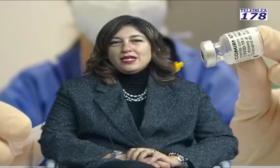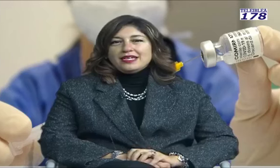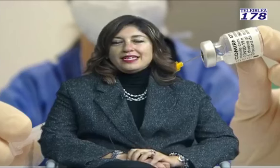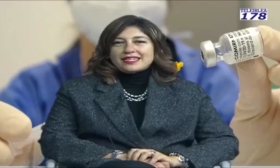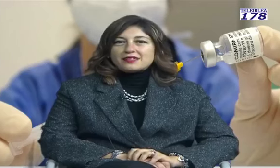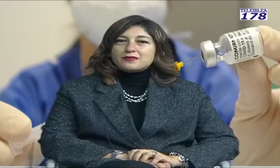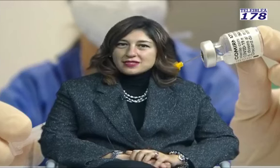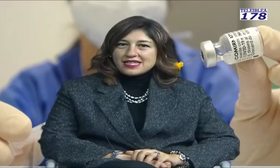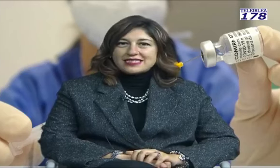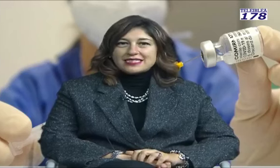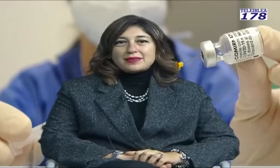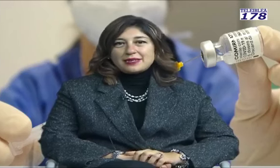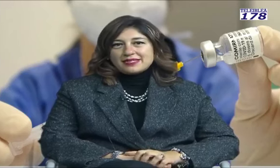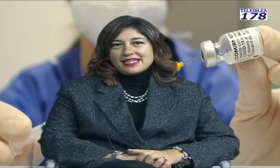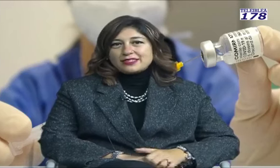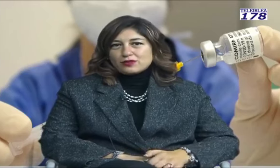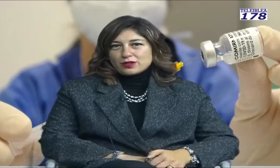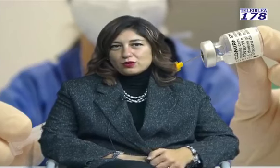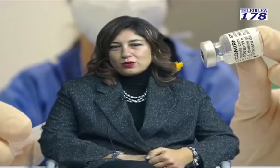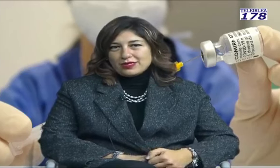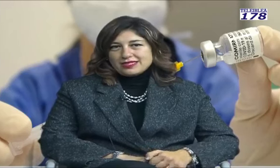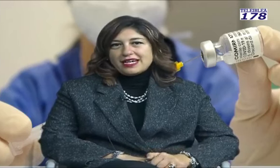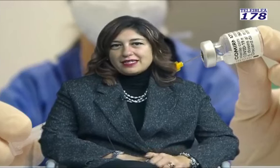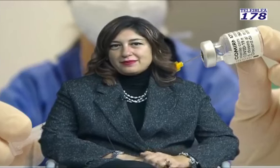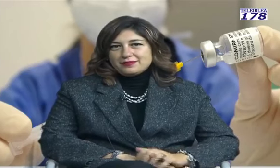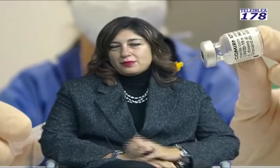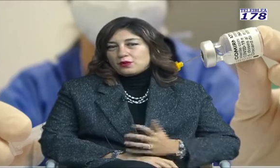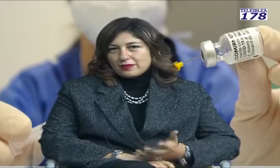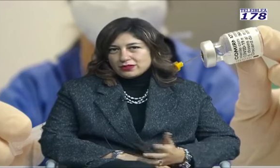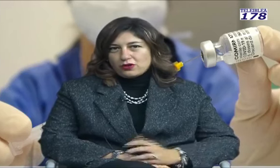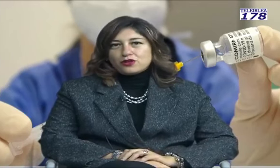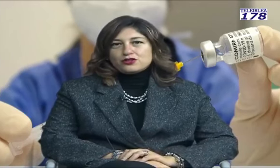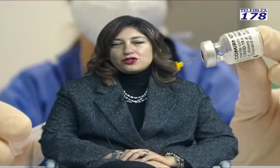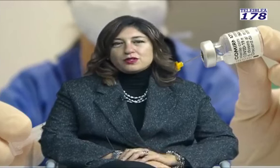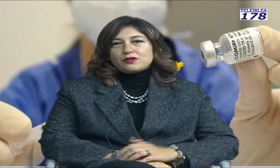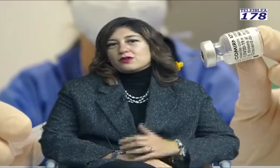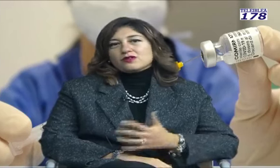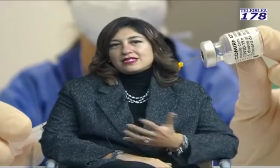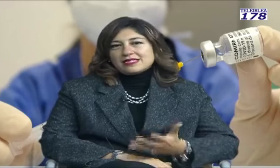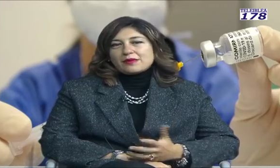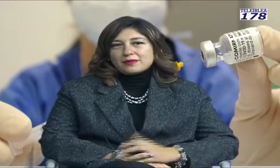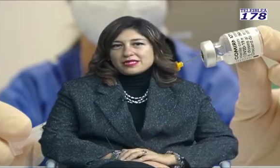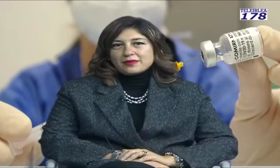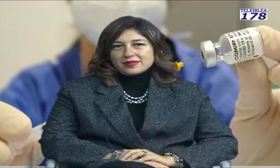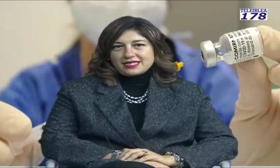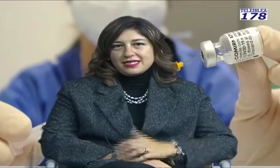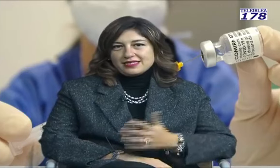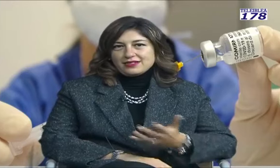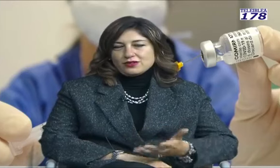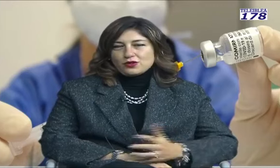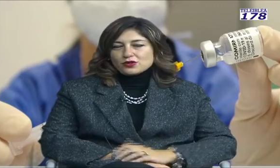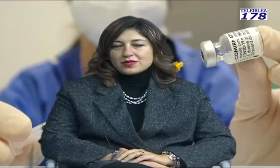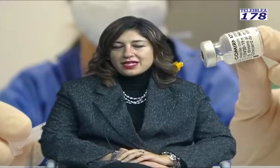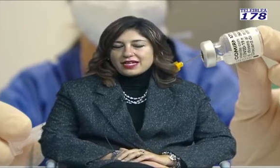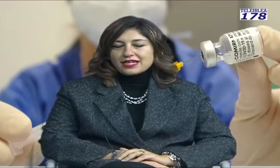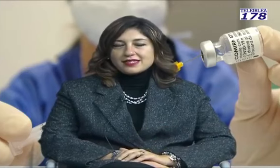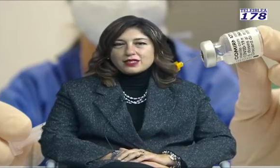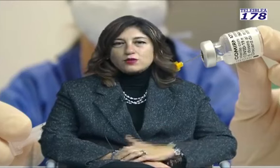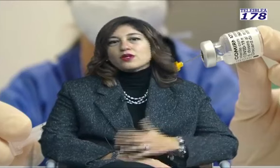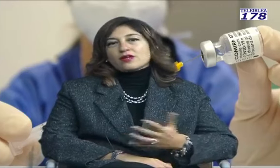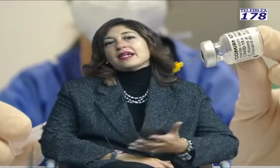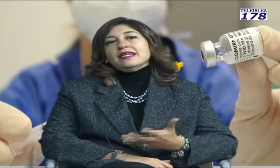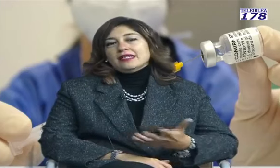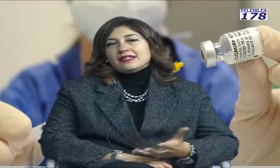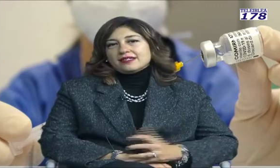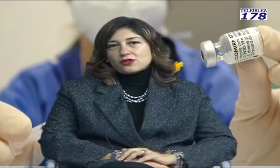più rafforzata per i pazienti, soprattutto anziani pluripatologici. Lo destiniamo per esempio ai pazienti che sono ospiti delle case di